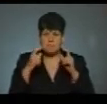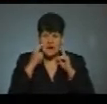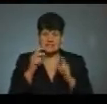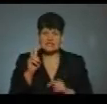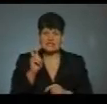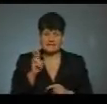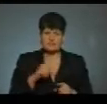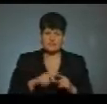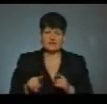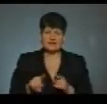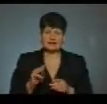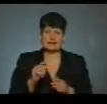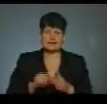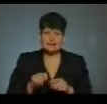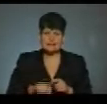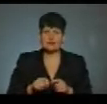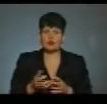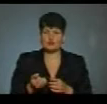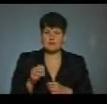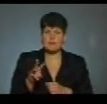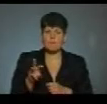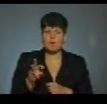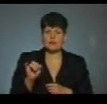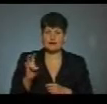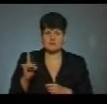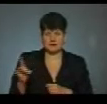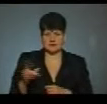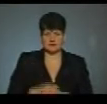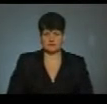200 експрес-тестів отримали монастириські медики.